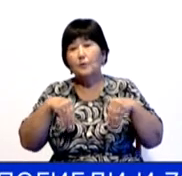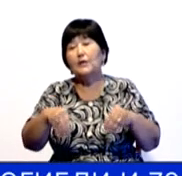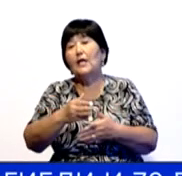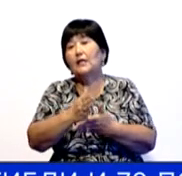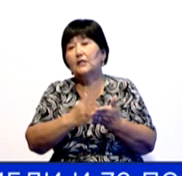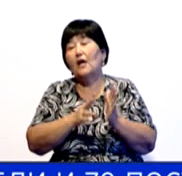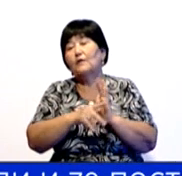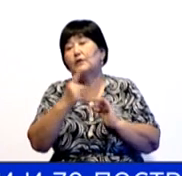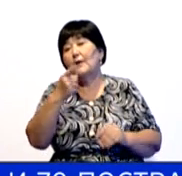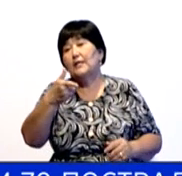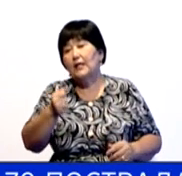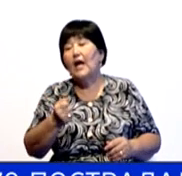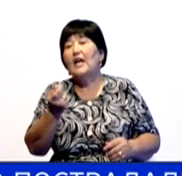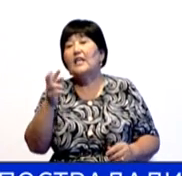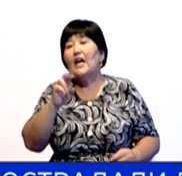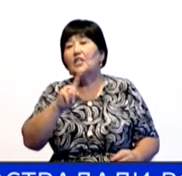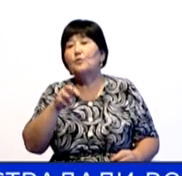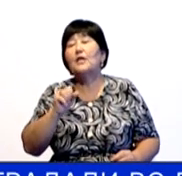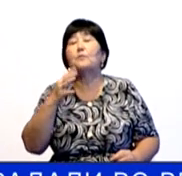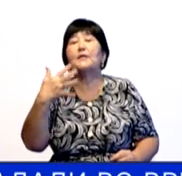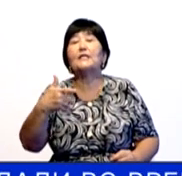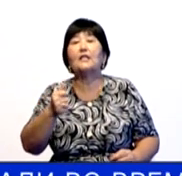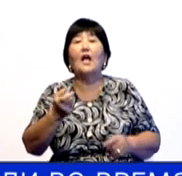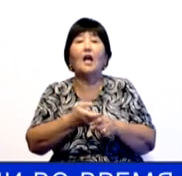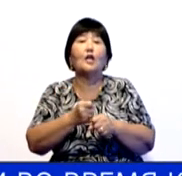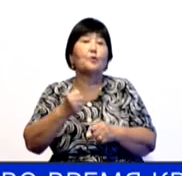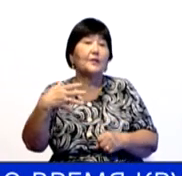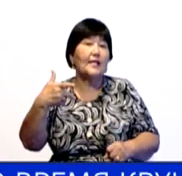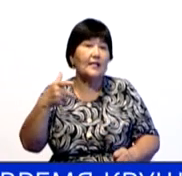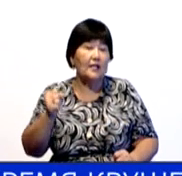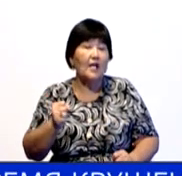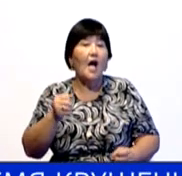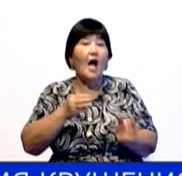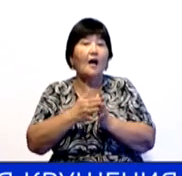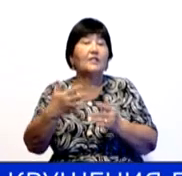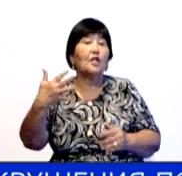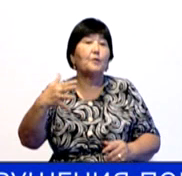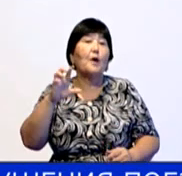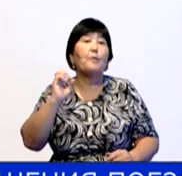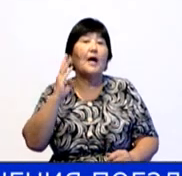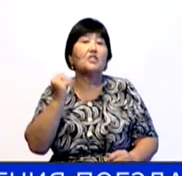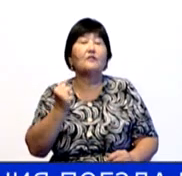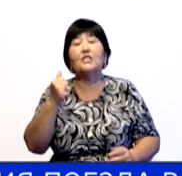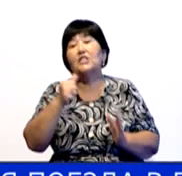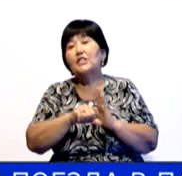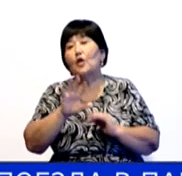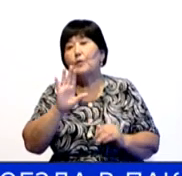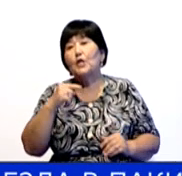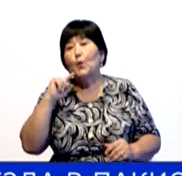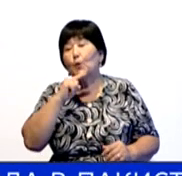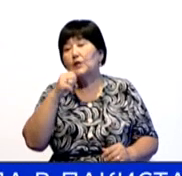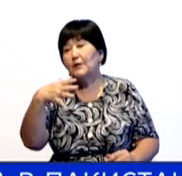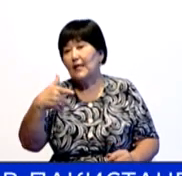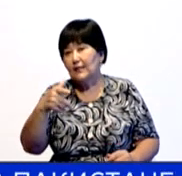на 81 гектар, ячменя на 50 гектаров, картофеля на 15 гектаров, овощей на 50, бахчевых на 65, кукурузы на